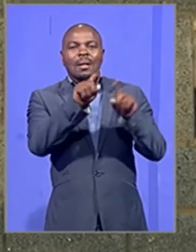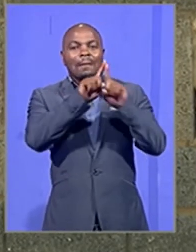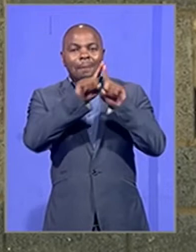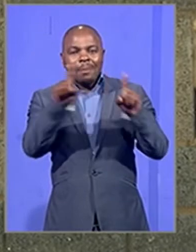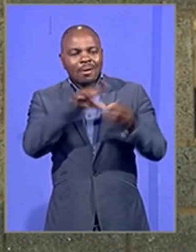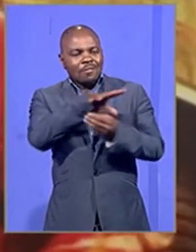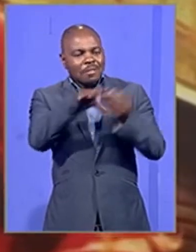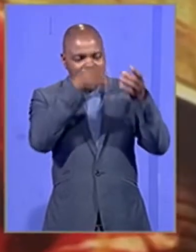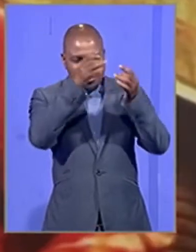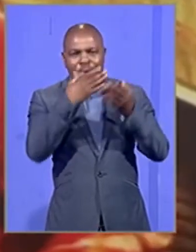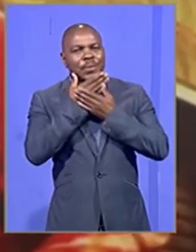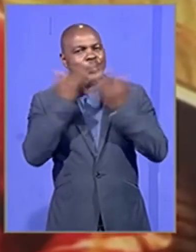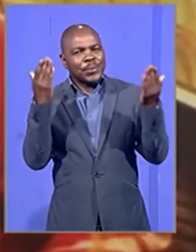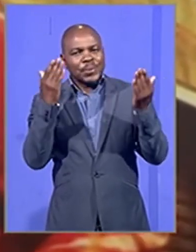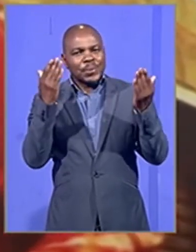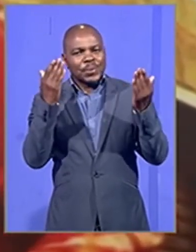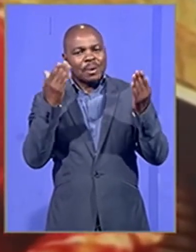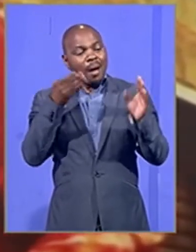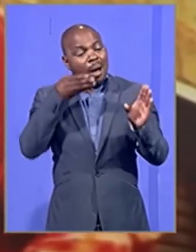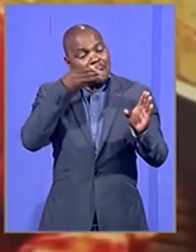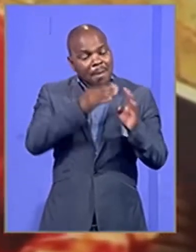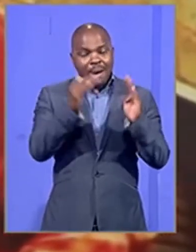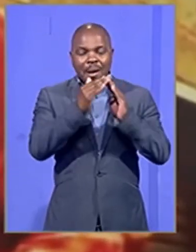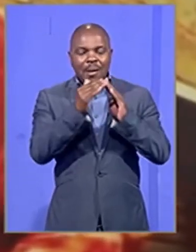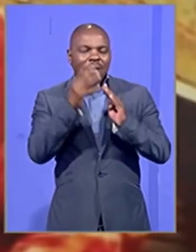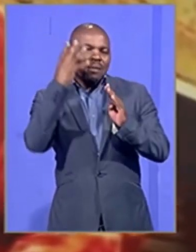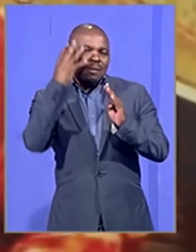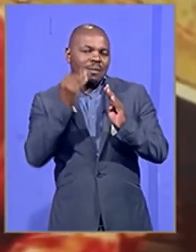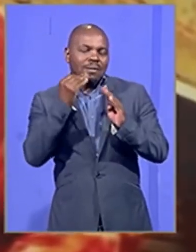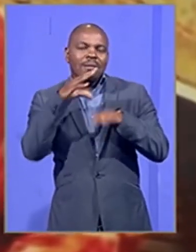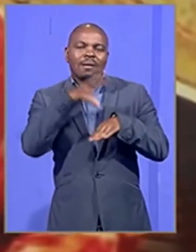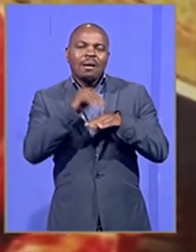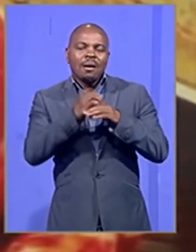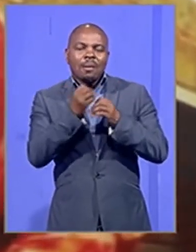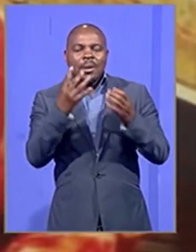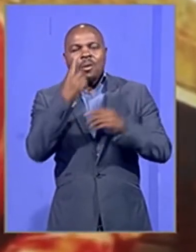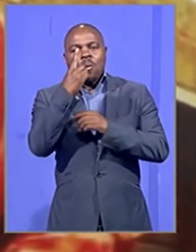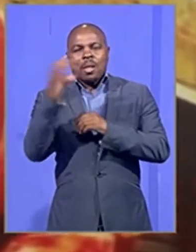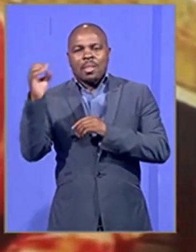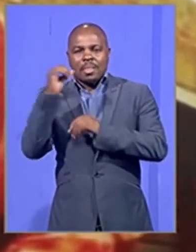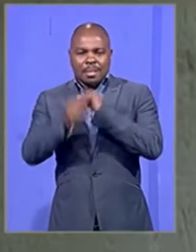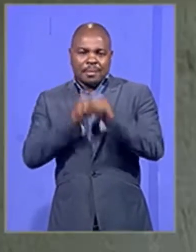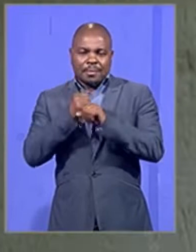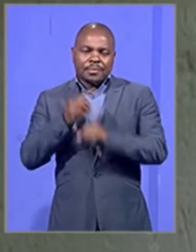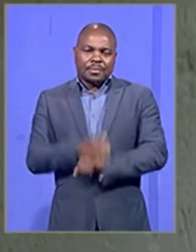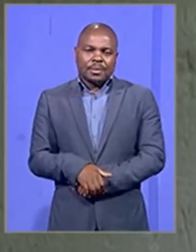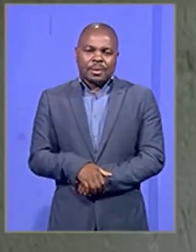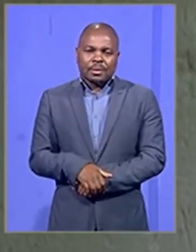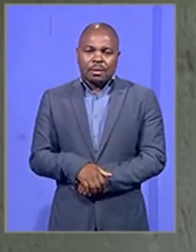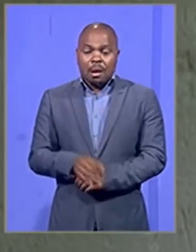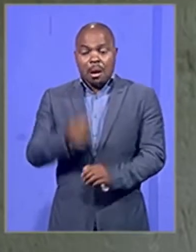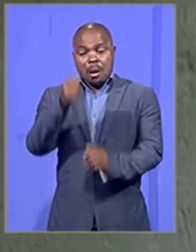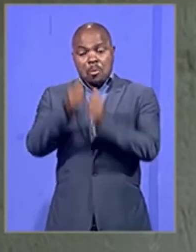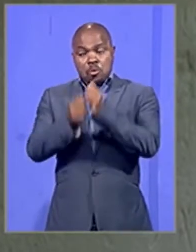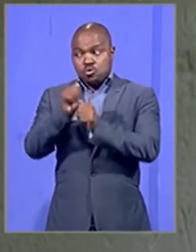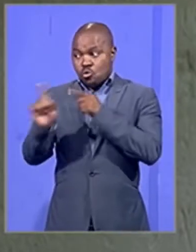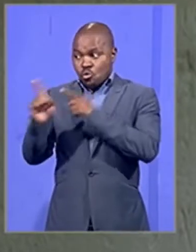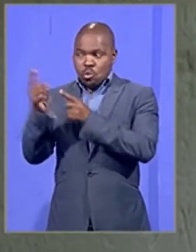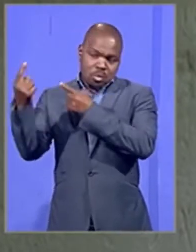itsise maloko gareng ga bona e leng nkgono wa dingwaga di leng lekgolo. So abuti o ntse a